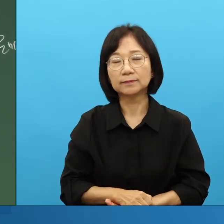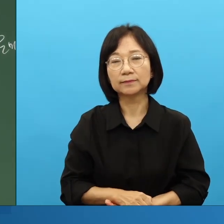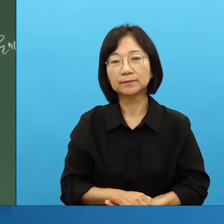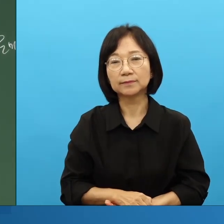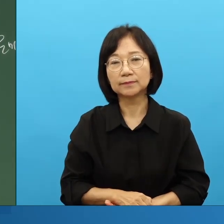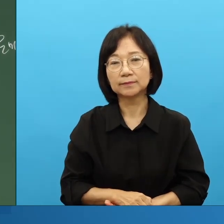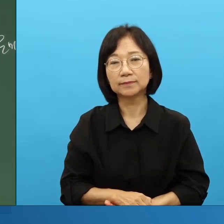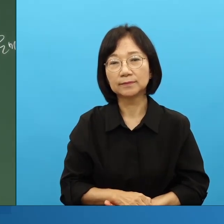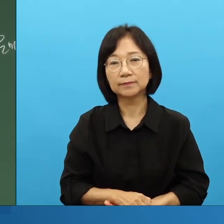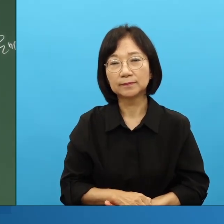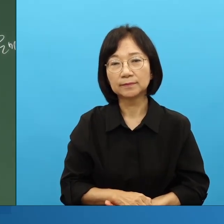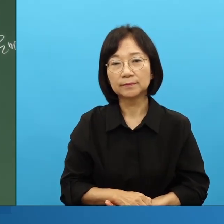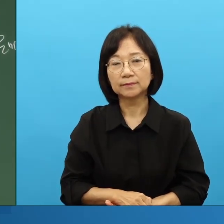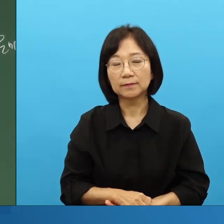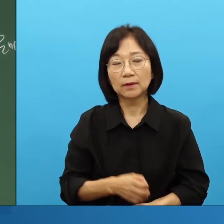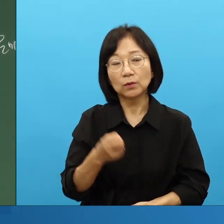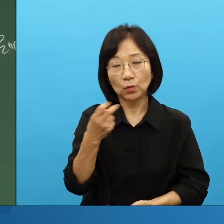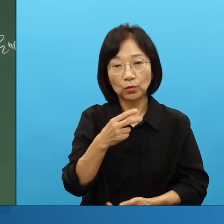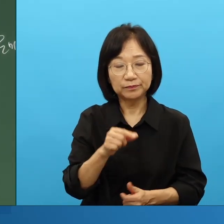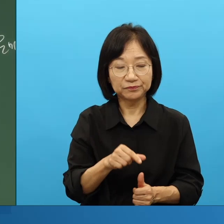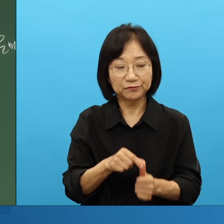아니 구원받은 사람이 이 말도 해.